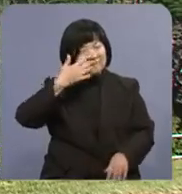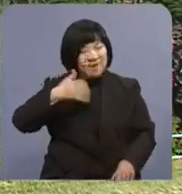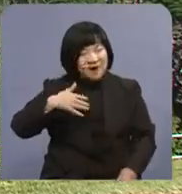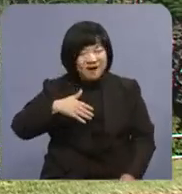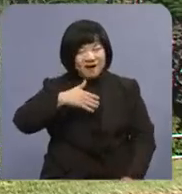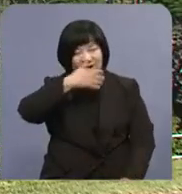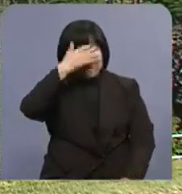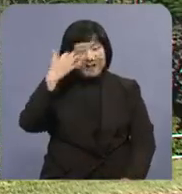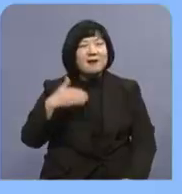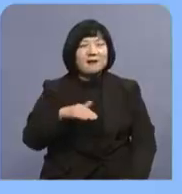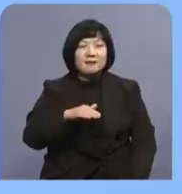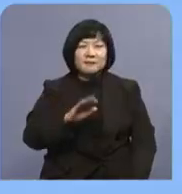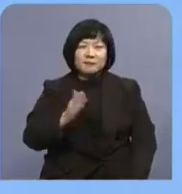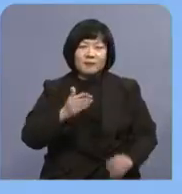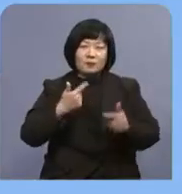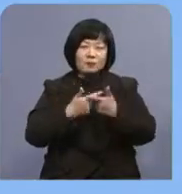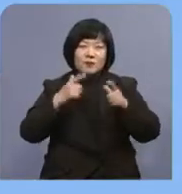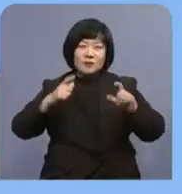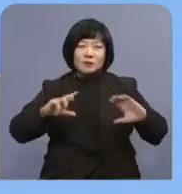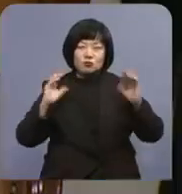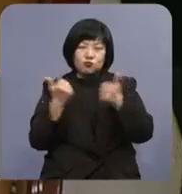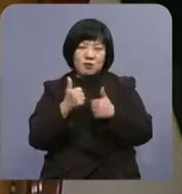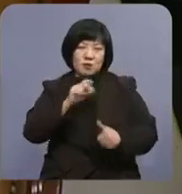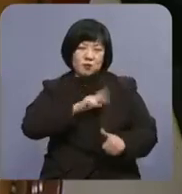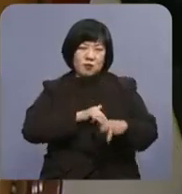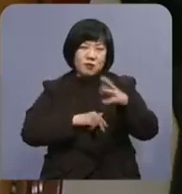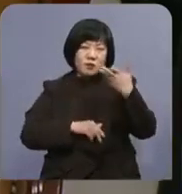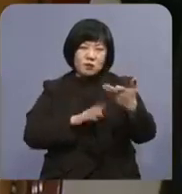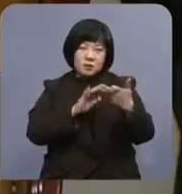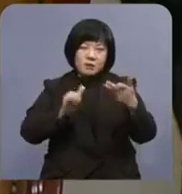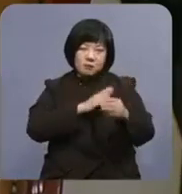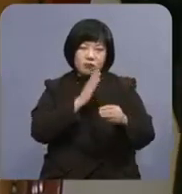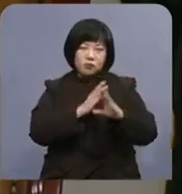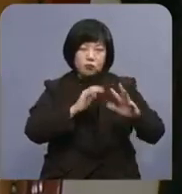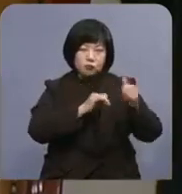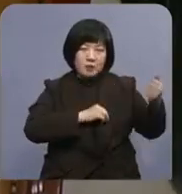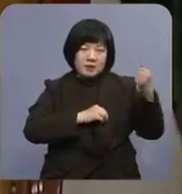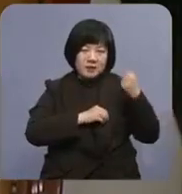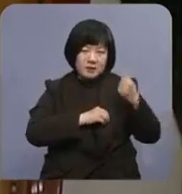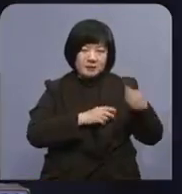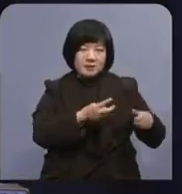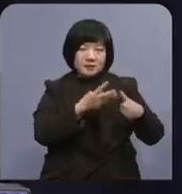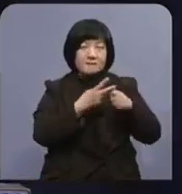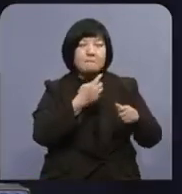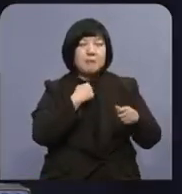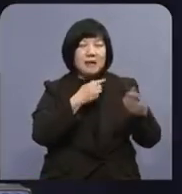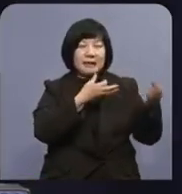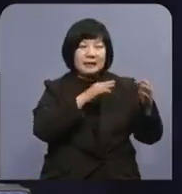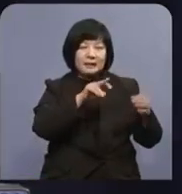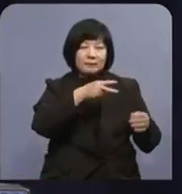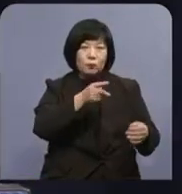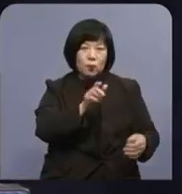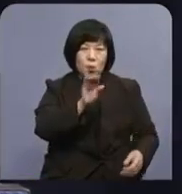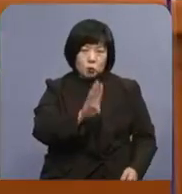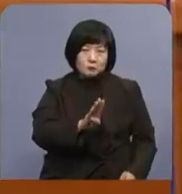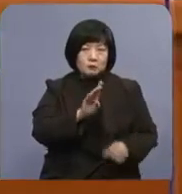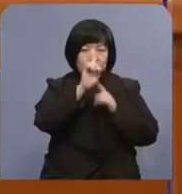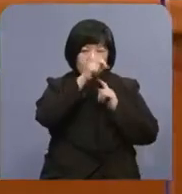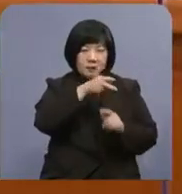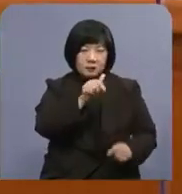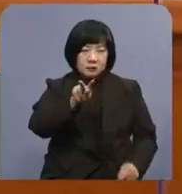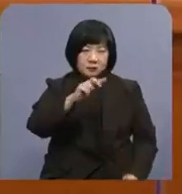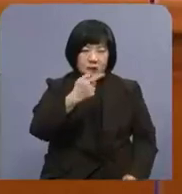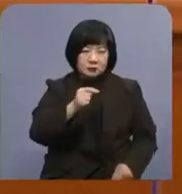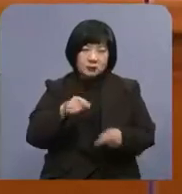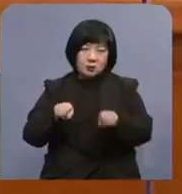실적을 종합하면 부산지역 국회의원 18명 가운데 국민의 힘에서는 삼선의 김도읍 이헌승 의원 더불어민주당에서는